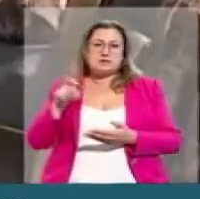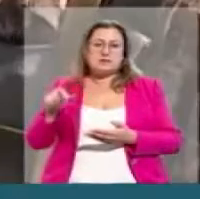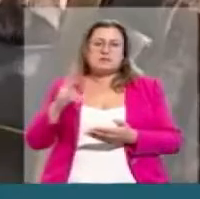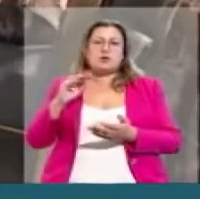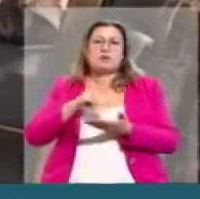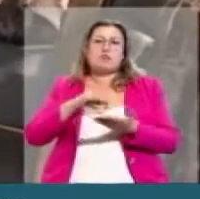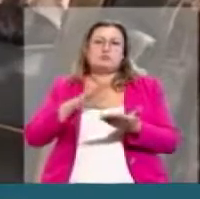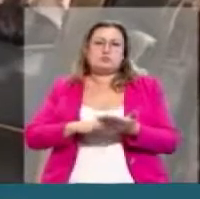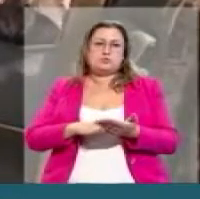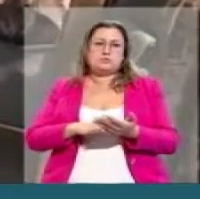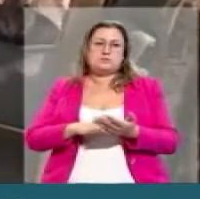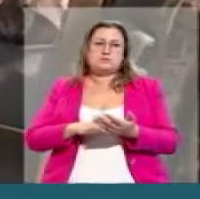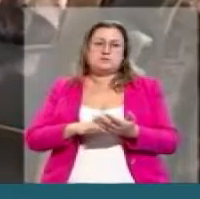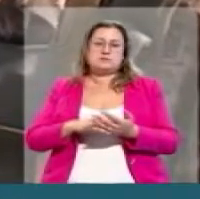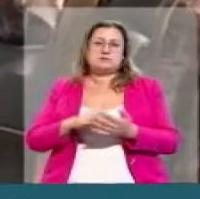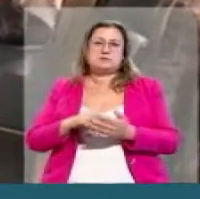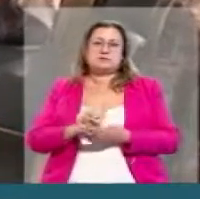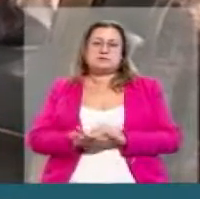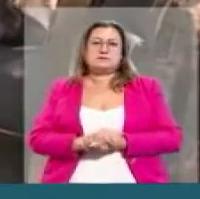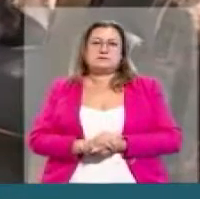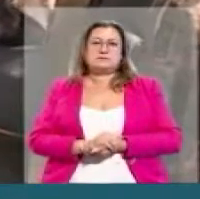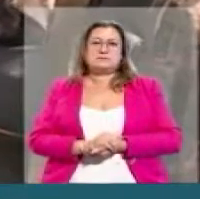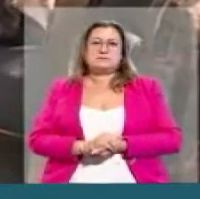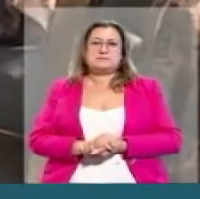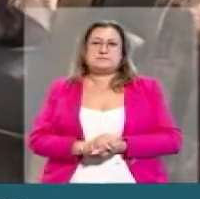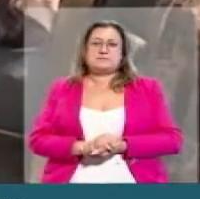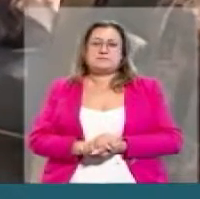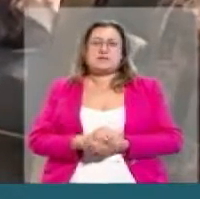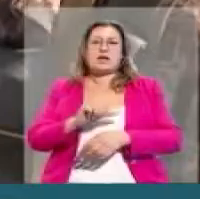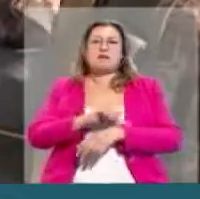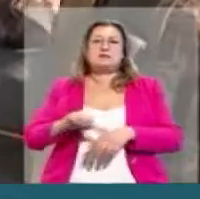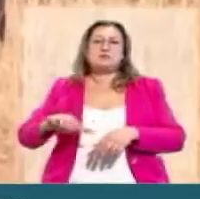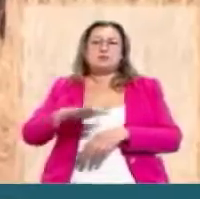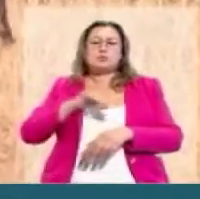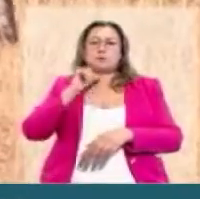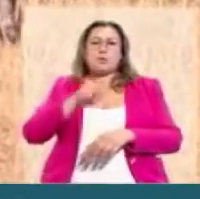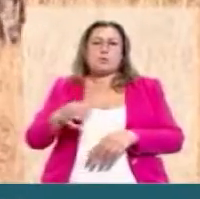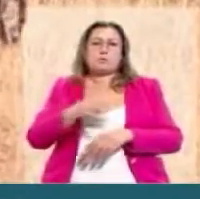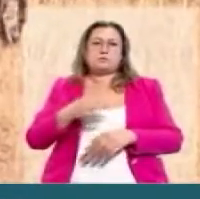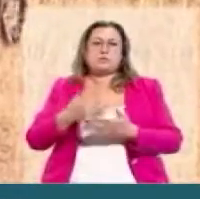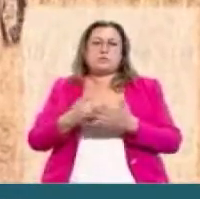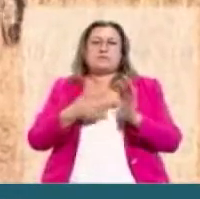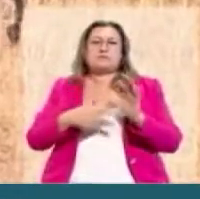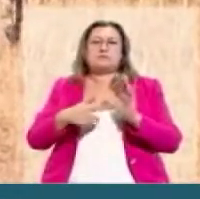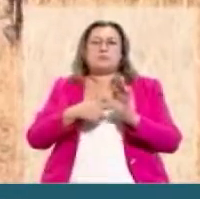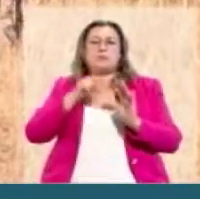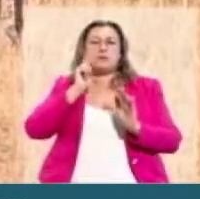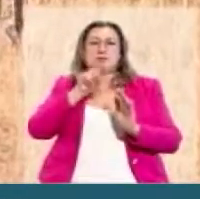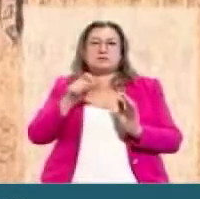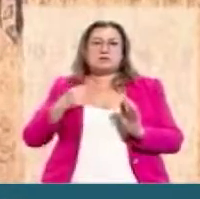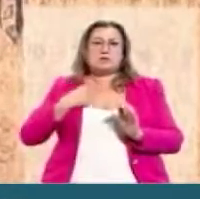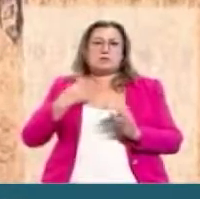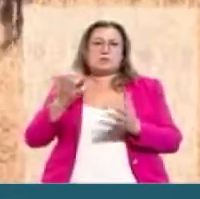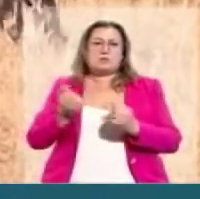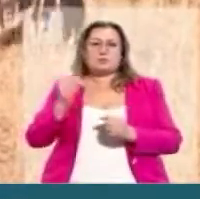шақырылды. 78-ге жуық жас сарбаз жауынгерлік оқудың негізгі пәндері бойынша сабақ алды. 10 күнге созылған әскери жаттығудың